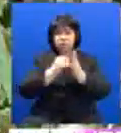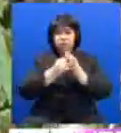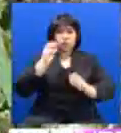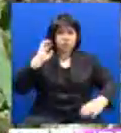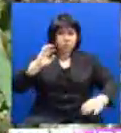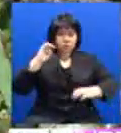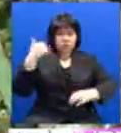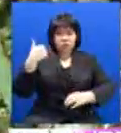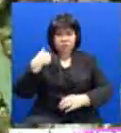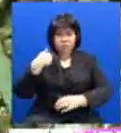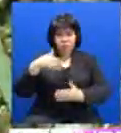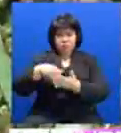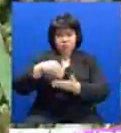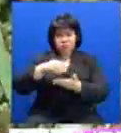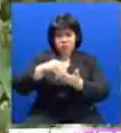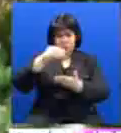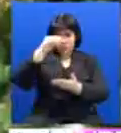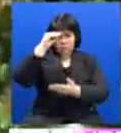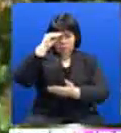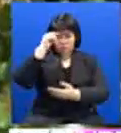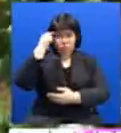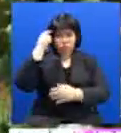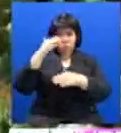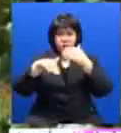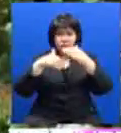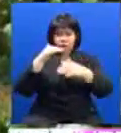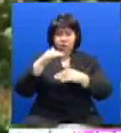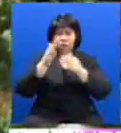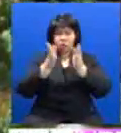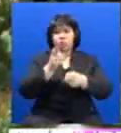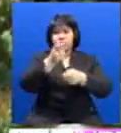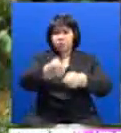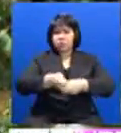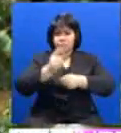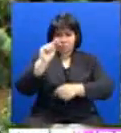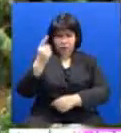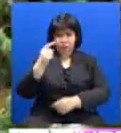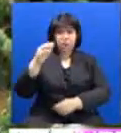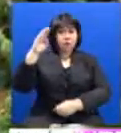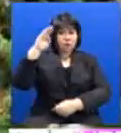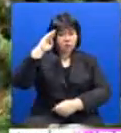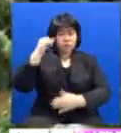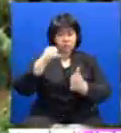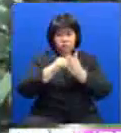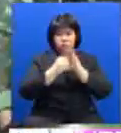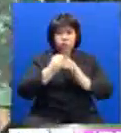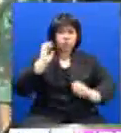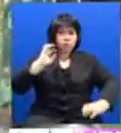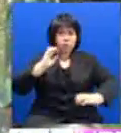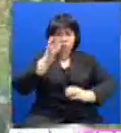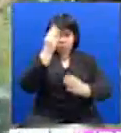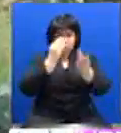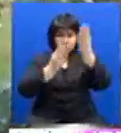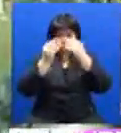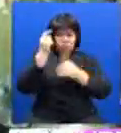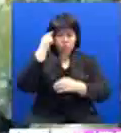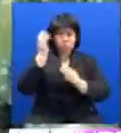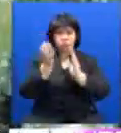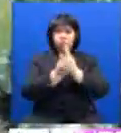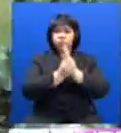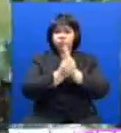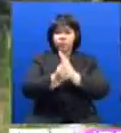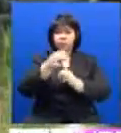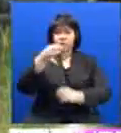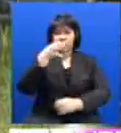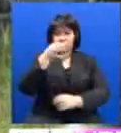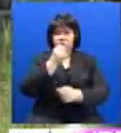รียนรู้และพัฒนาชาวนารุ่นใหม่เพื่อให้กำลังพลของมณฑลทหารบกที่13ลพบุรีได้เรียนรู้เกิดทักษะในอาชีพ